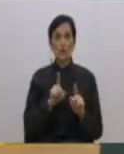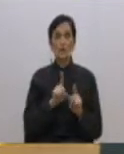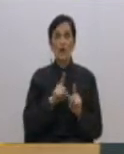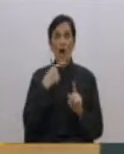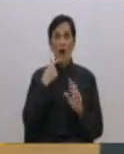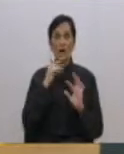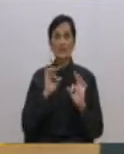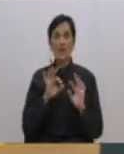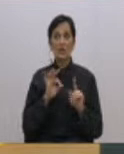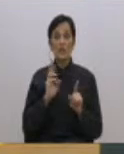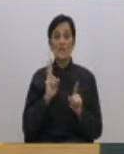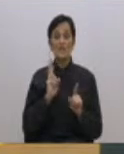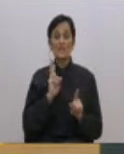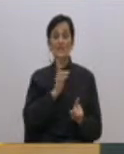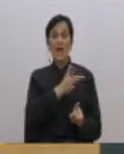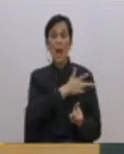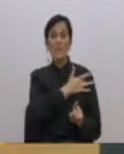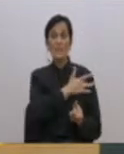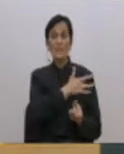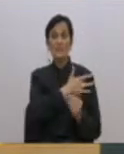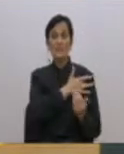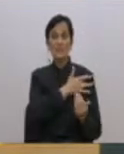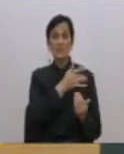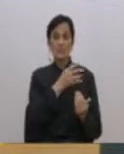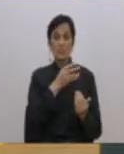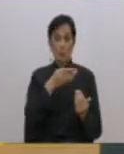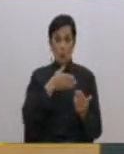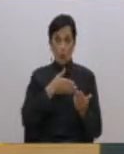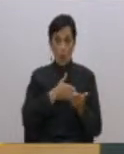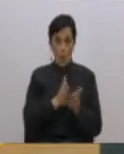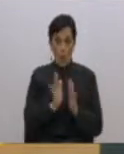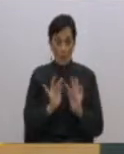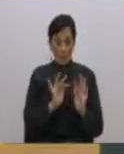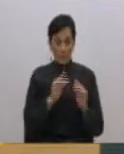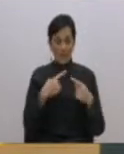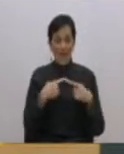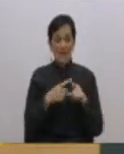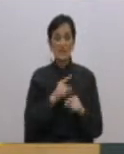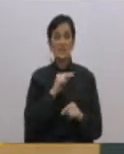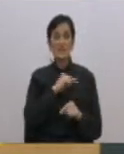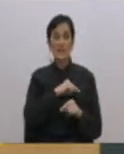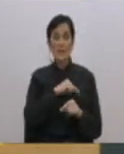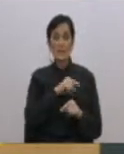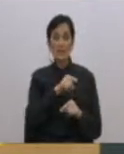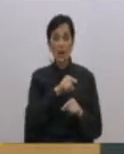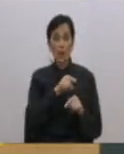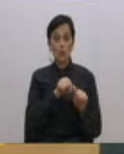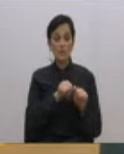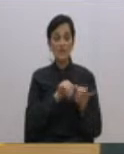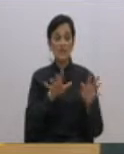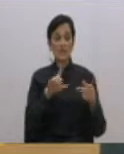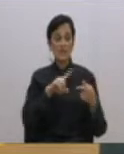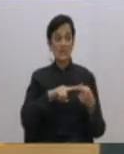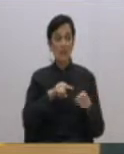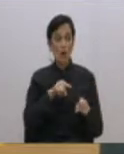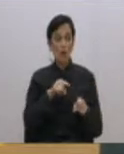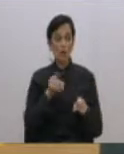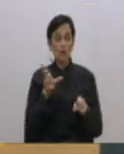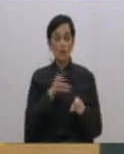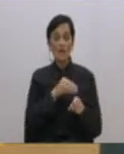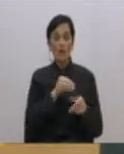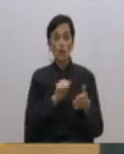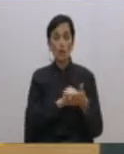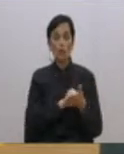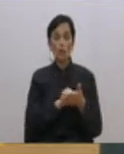რომ თვითონ ის, ვინც ემსახება ოპერატიული ტექნიკური სამსახური, ამ ქსელს მასაც კი არ ექნება ყველა ამ დოკუმენტზე